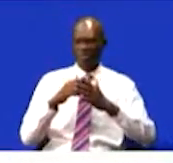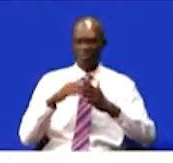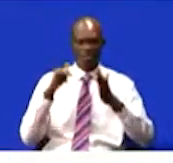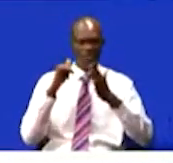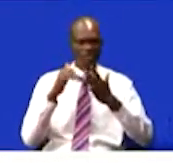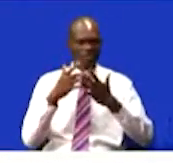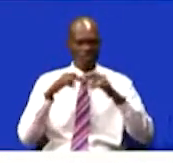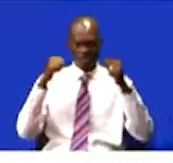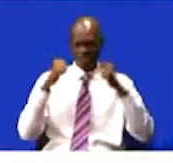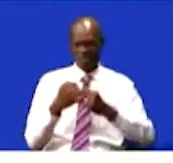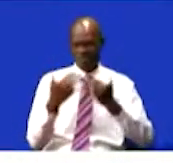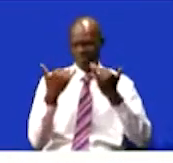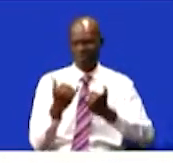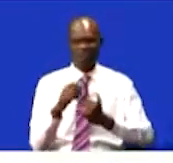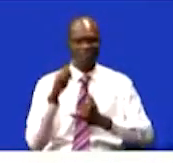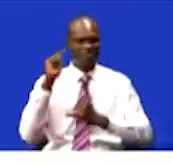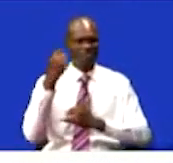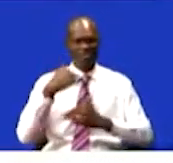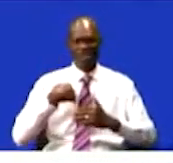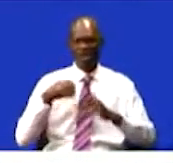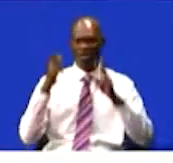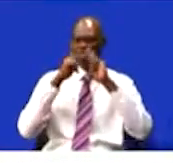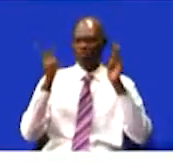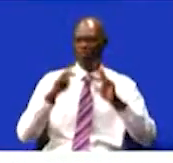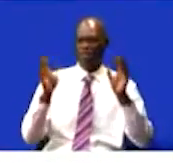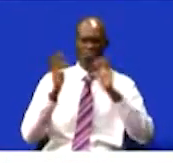ma wantiere onge kod kwe.